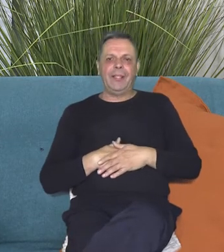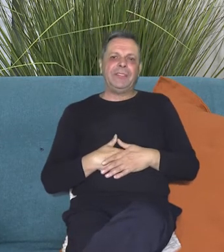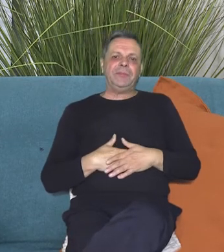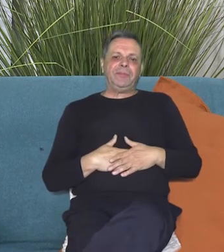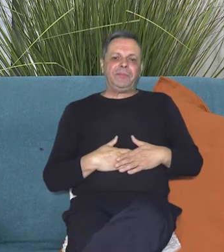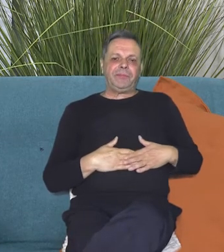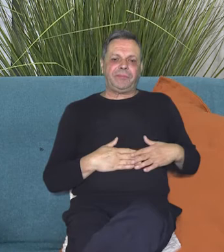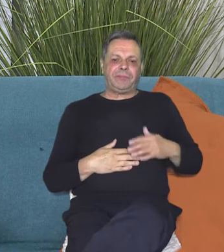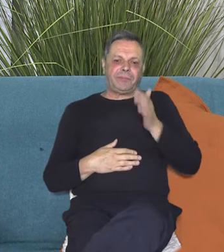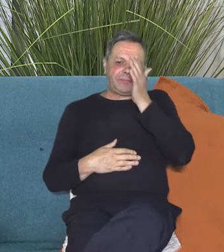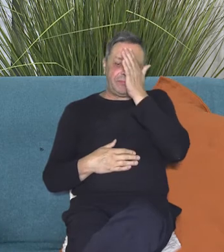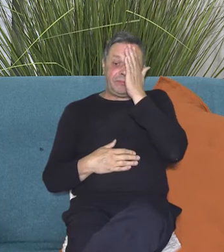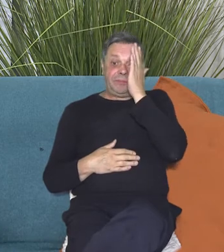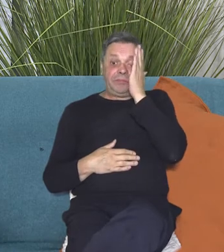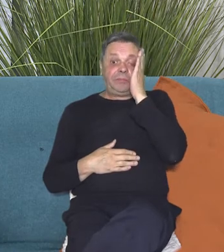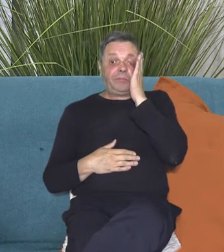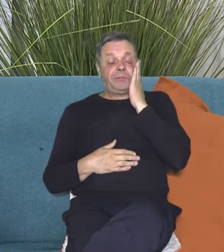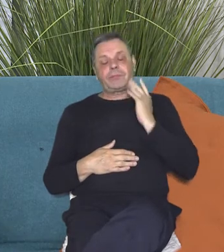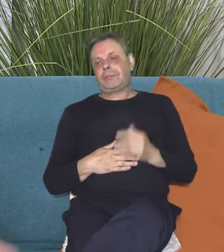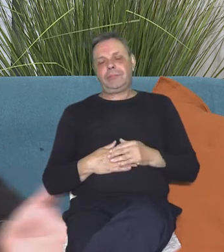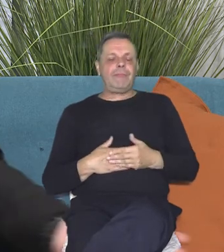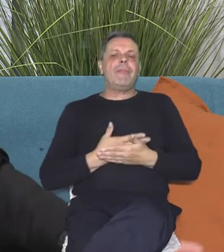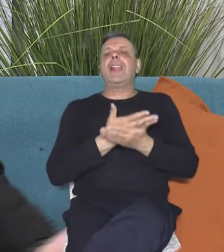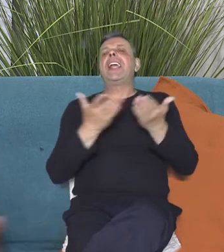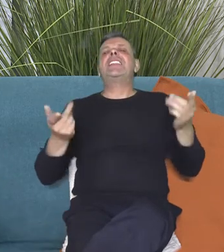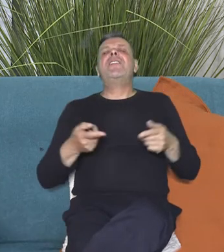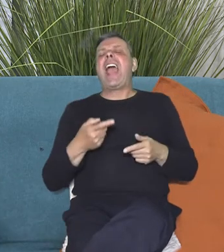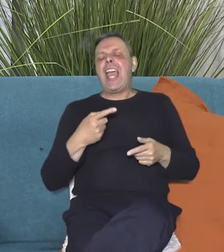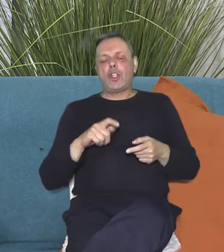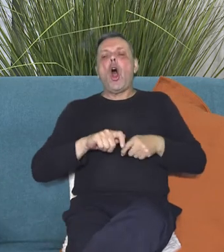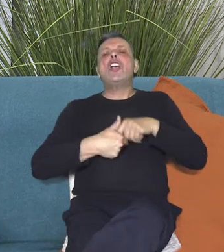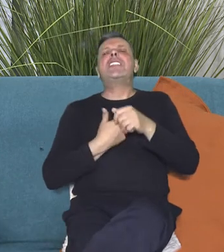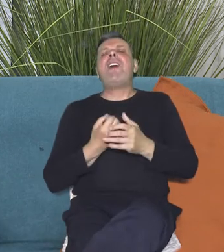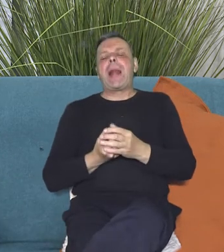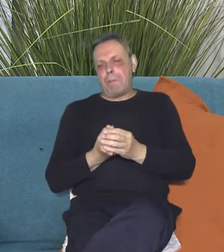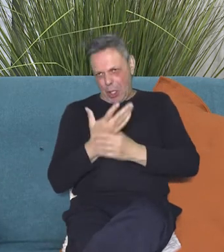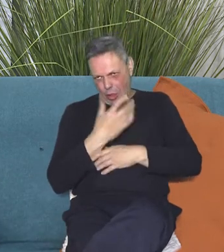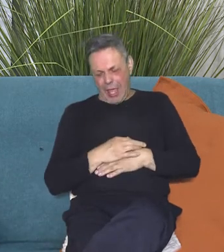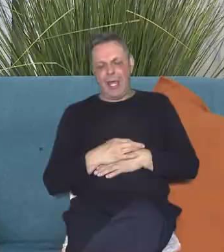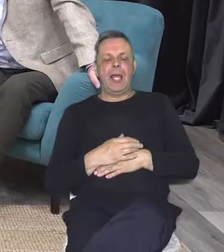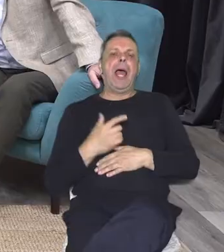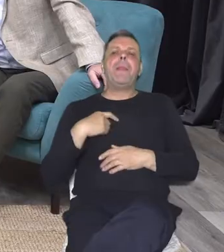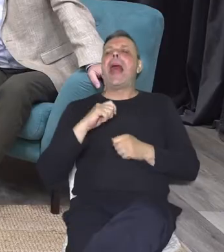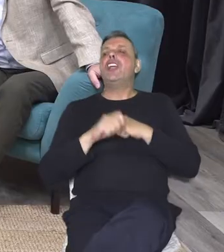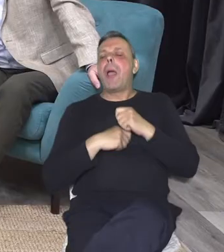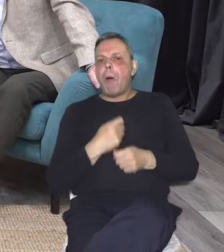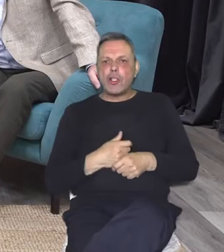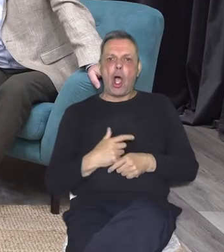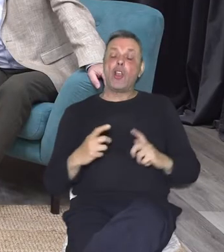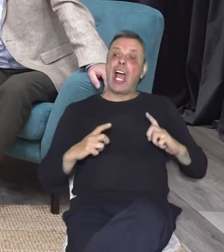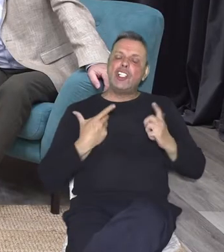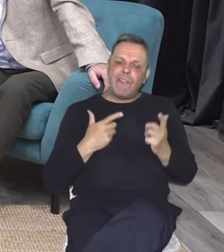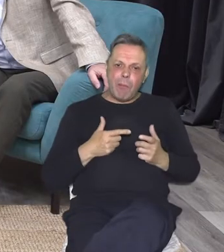znači organizmi na svijetu se nalaze u čitavom tom ekosustavu, tako da u stvari naš je posao